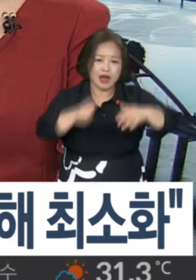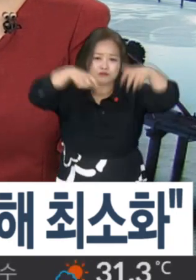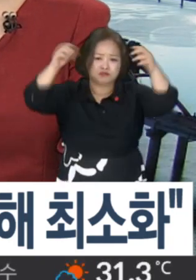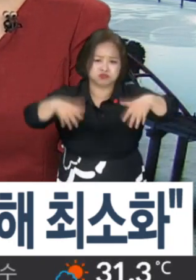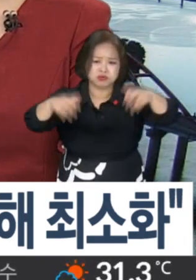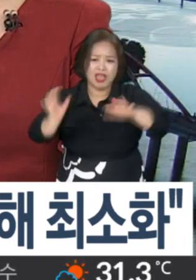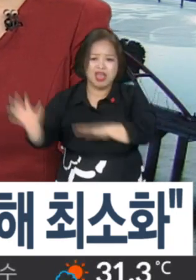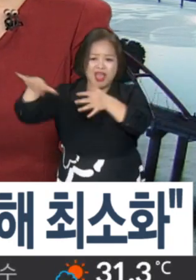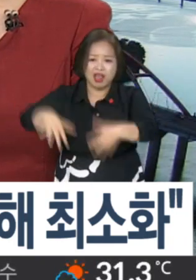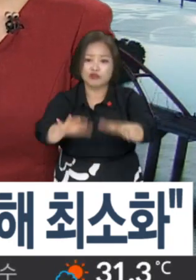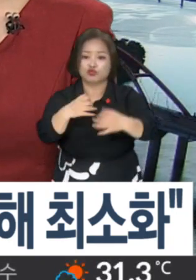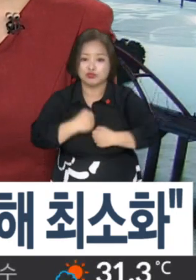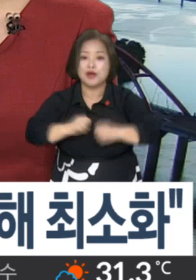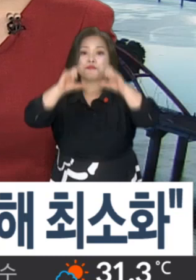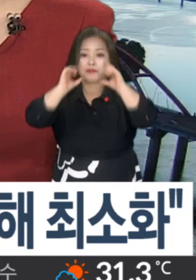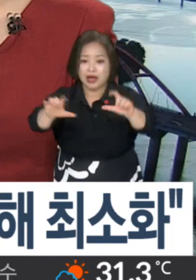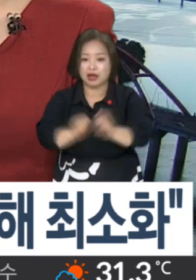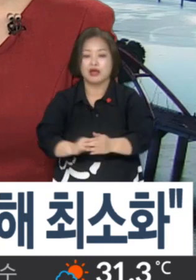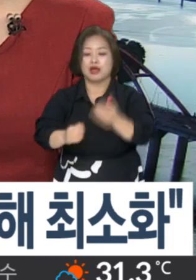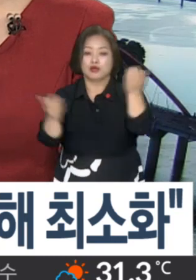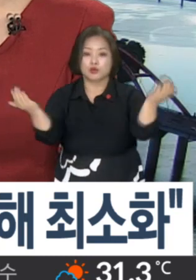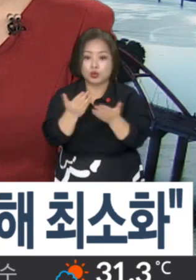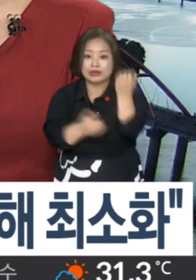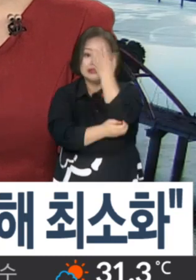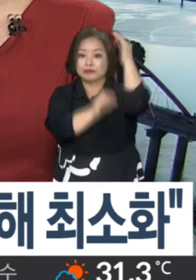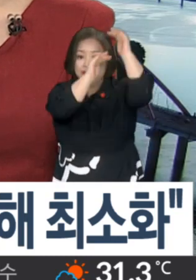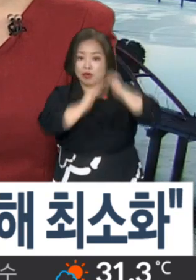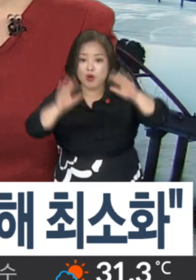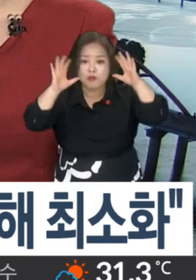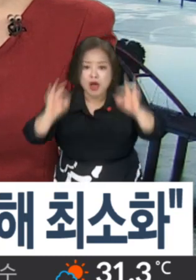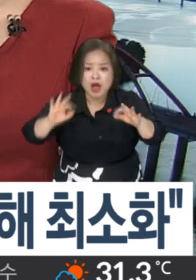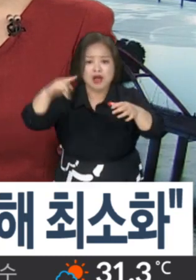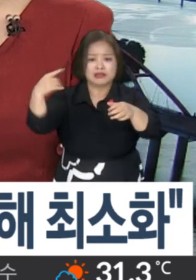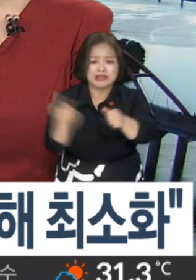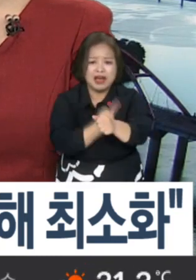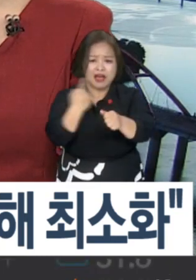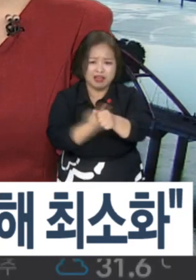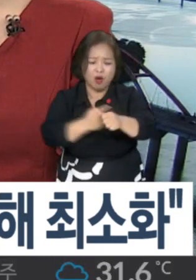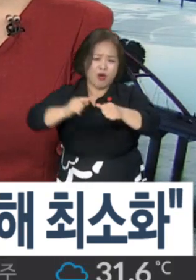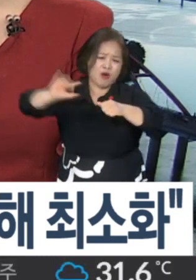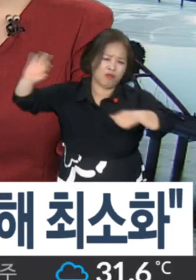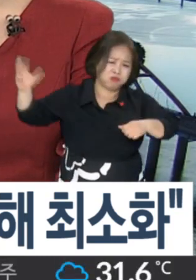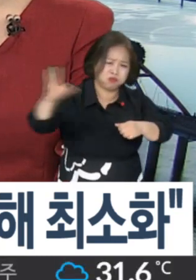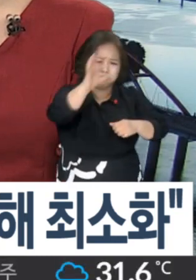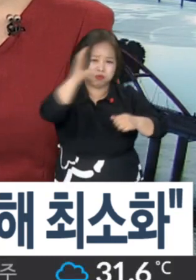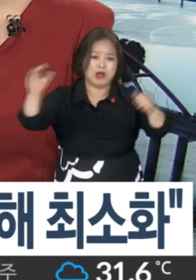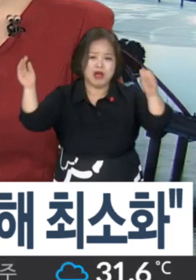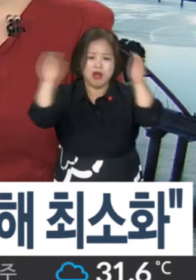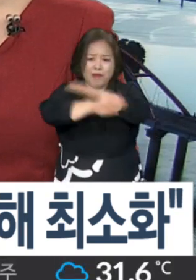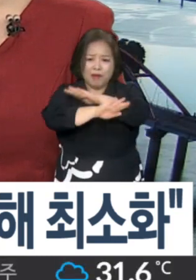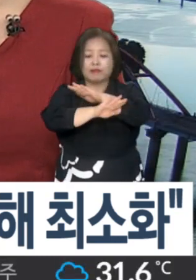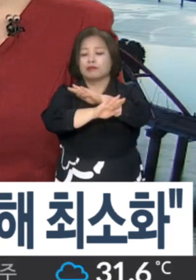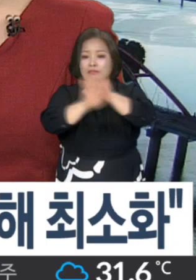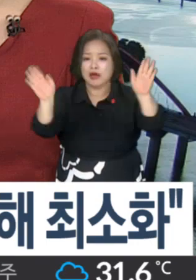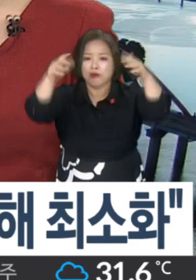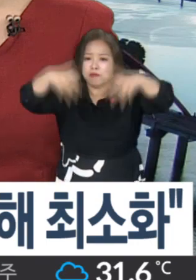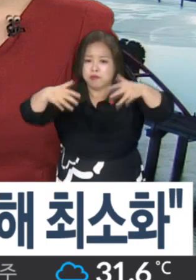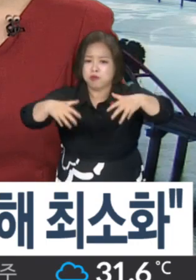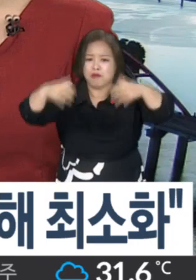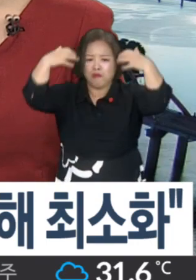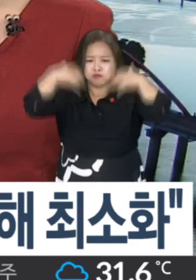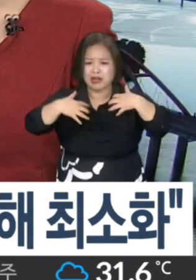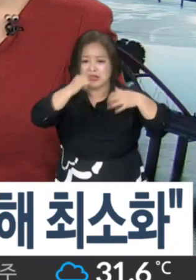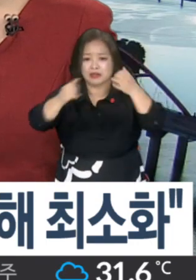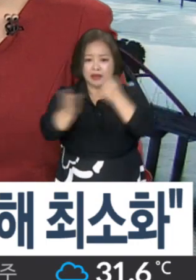회의를 주의하라고 당부하고 있는데요 노동신문은 자연의 광란으로부터 인민의 생명 안전을 지키고 경제적 피해를